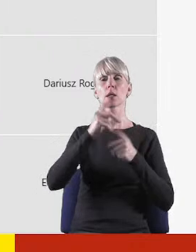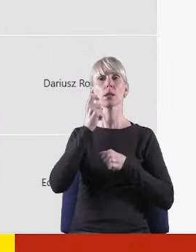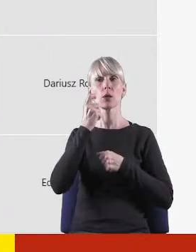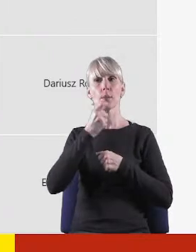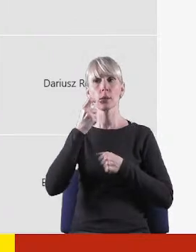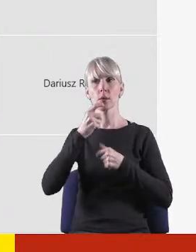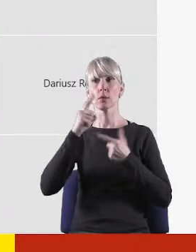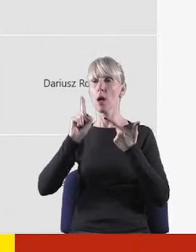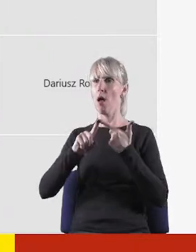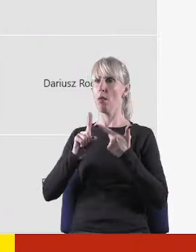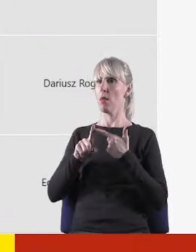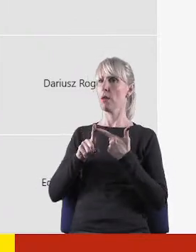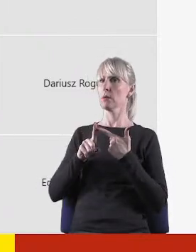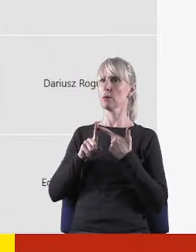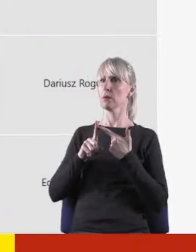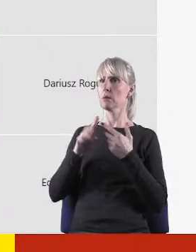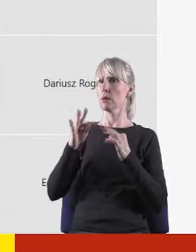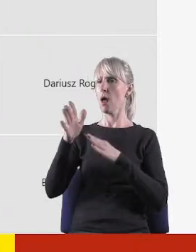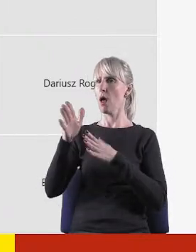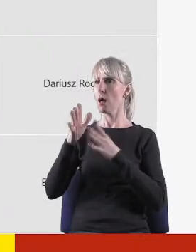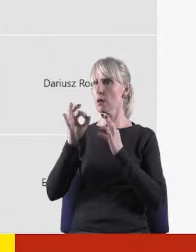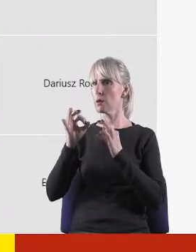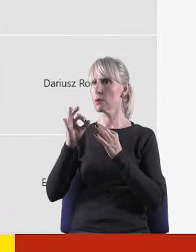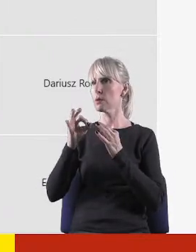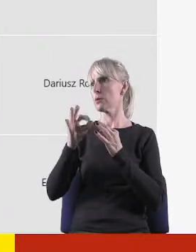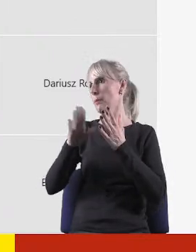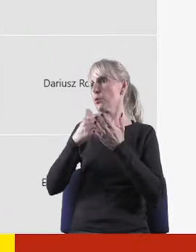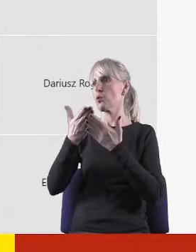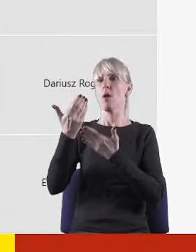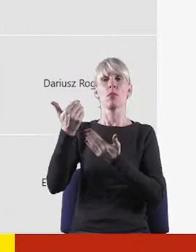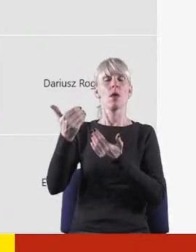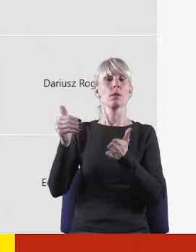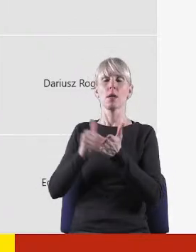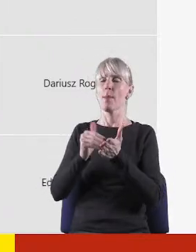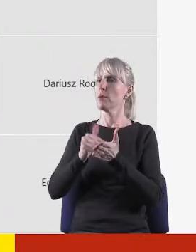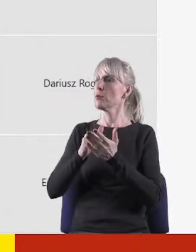nawet teraz duże zapotrzebowanie na florystów,